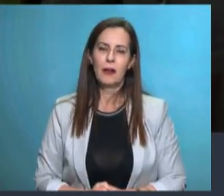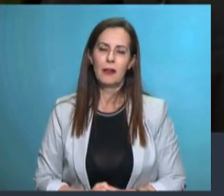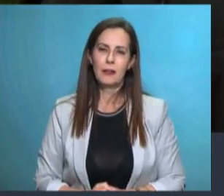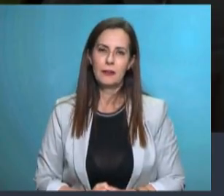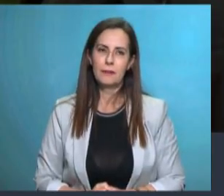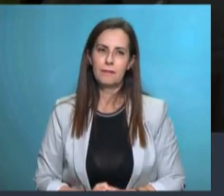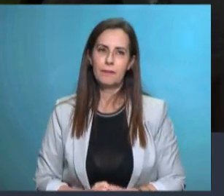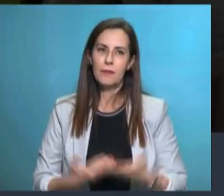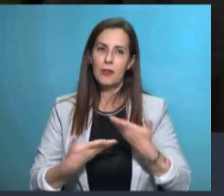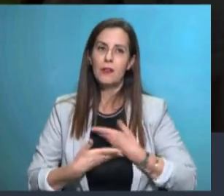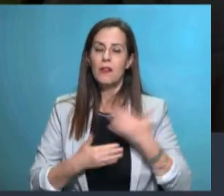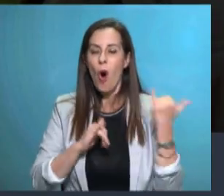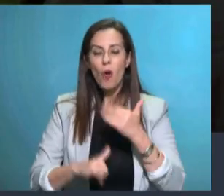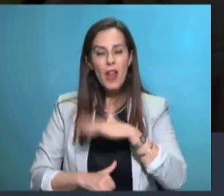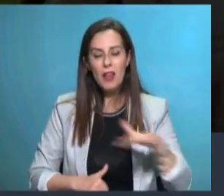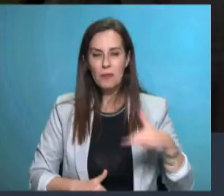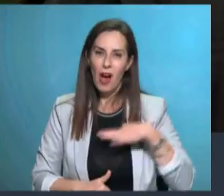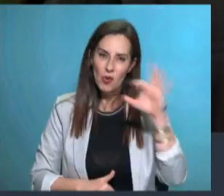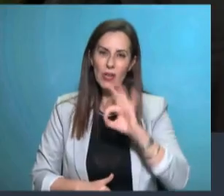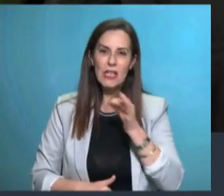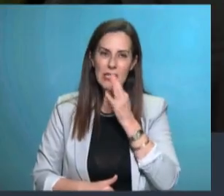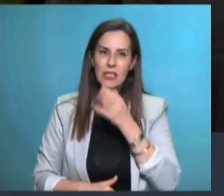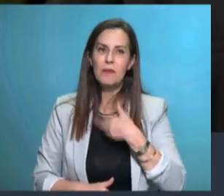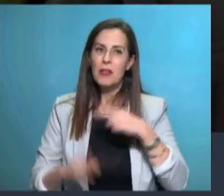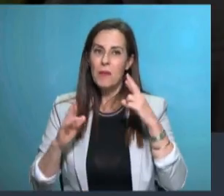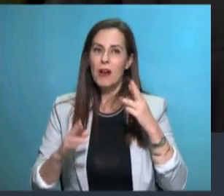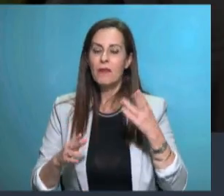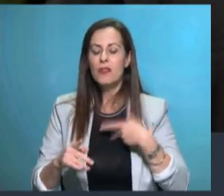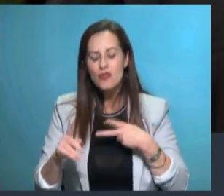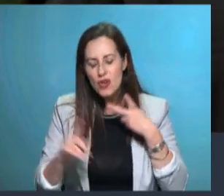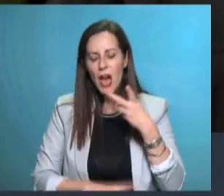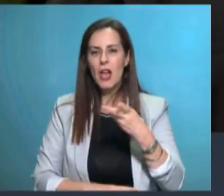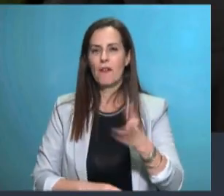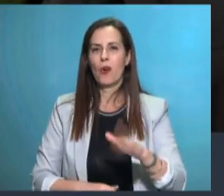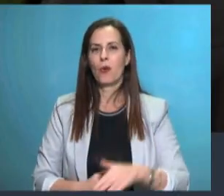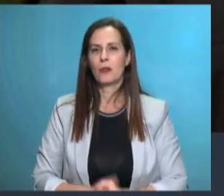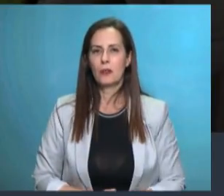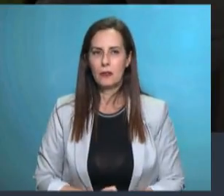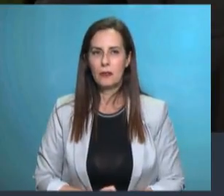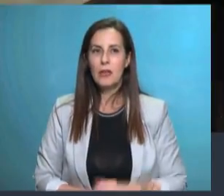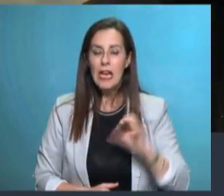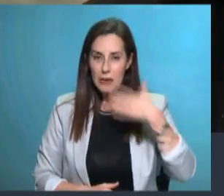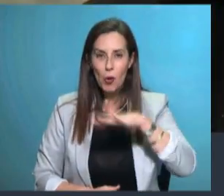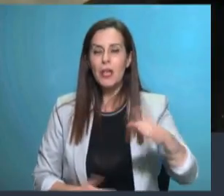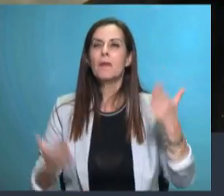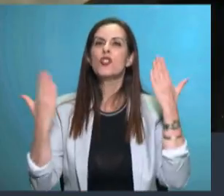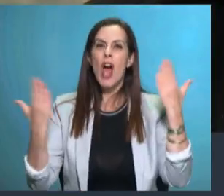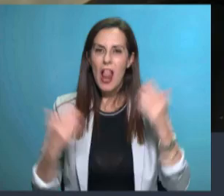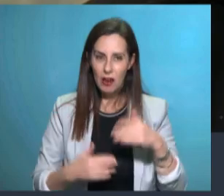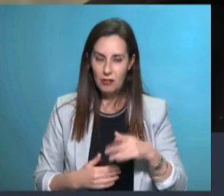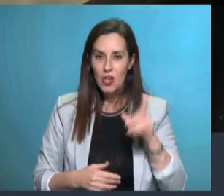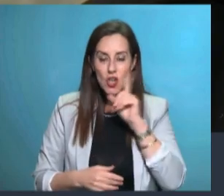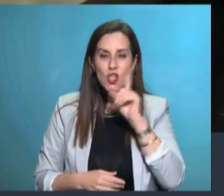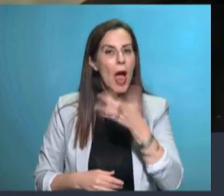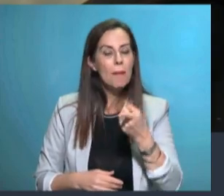שיתן לנו פיצוי, שנביא ילדים, אנחנו עוד צעירים, אני מקווה שנעבור את זה גם. אם יהיו לכם ילדים, אינשאללה, תקראו